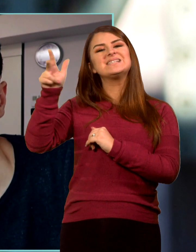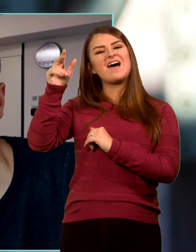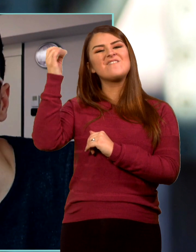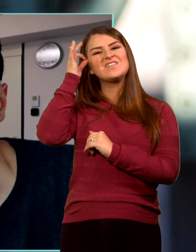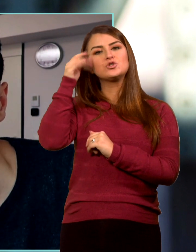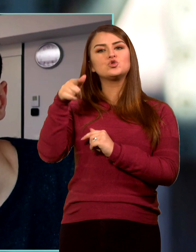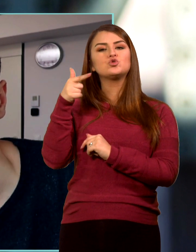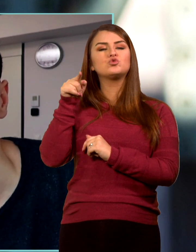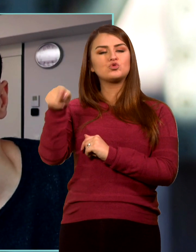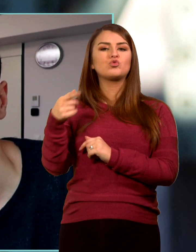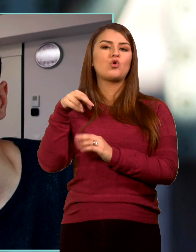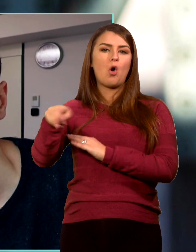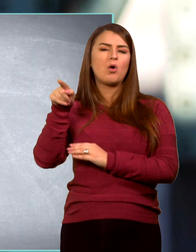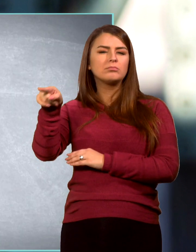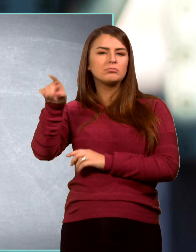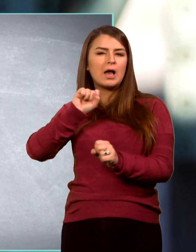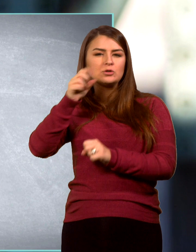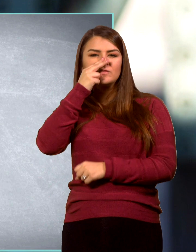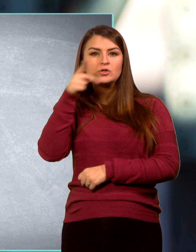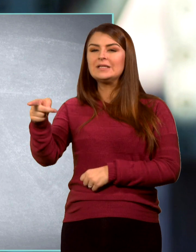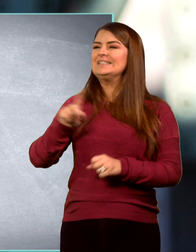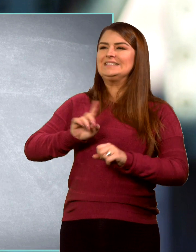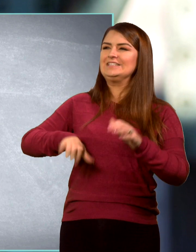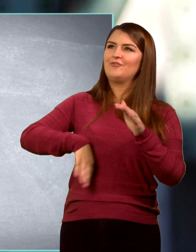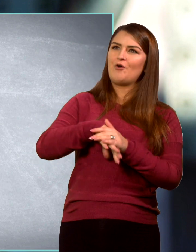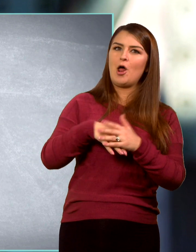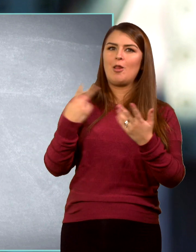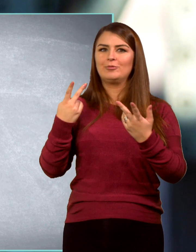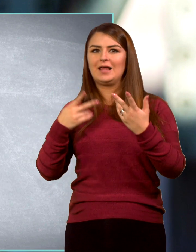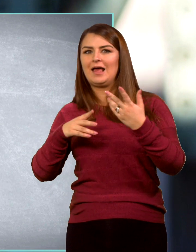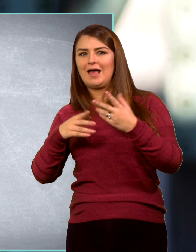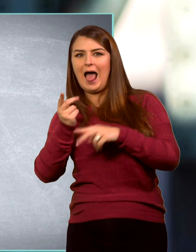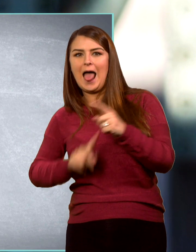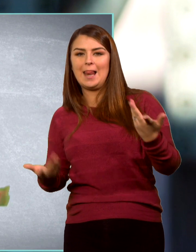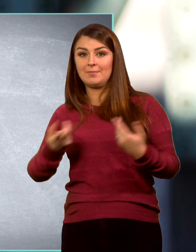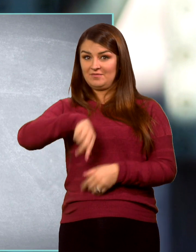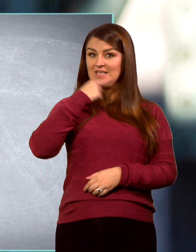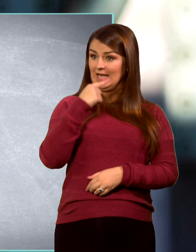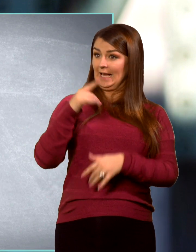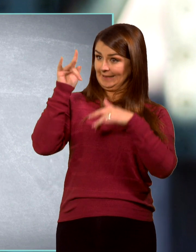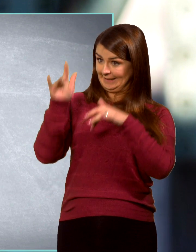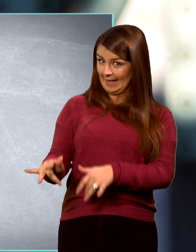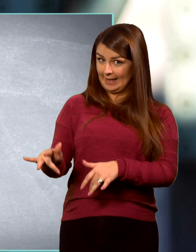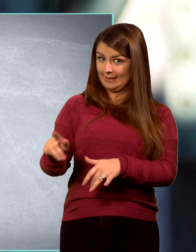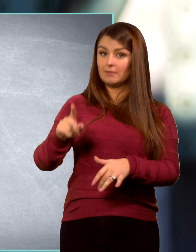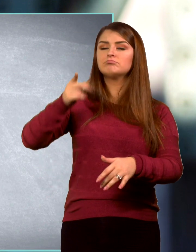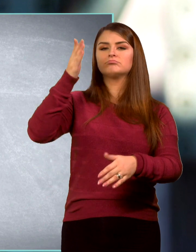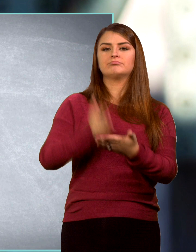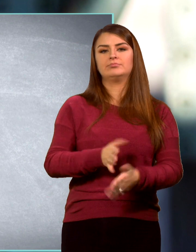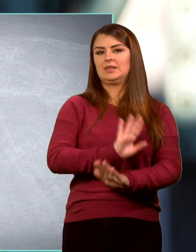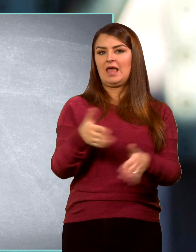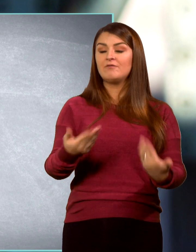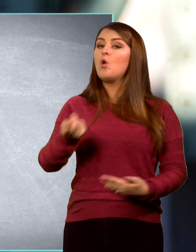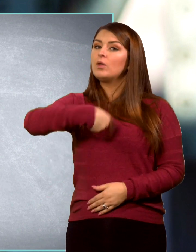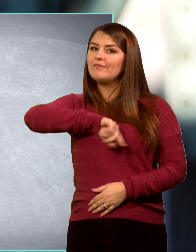von dieser Reaktion der Stadt Hamburg? Das ist so nichts Ganzes und nichts Halbes. Entweder man sagt, wir sind eigentlich auch dagegen, dann darf das gar nicht, oder wir